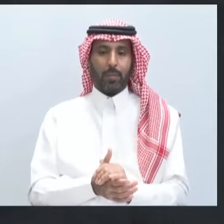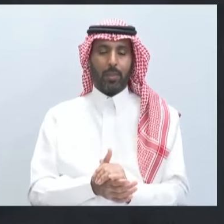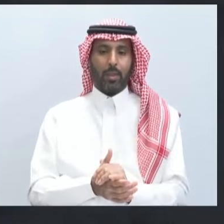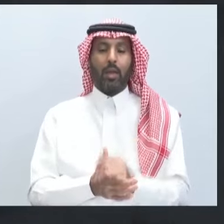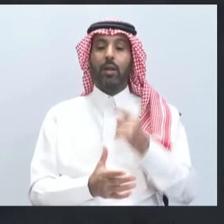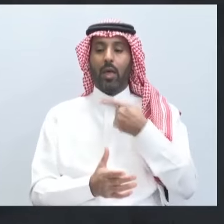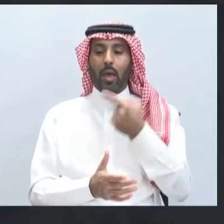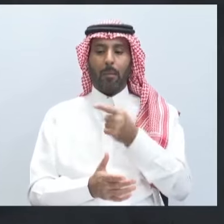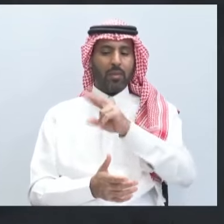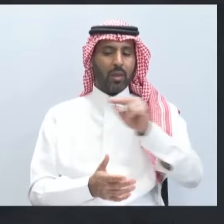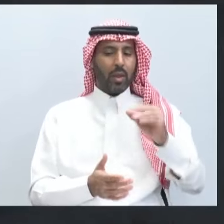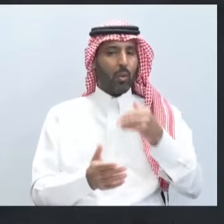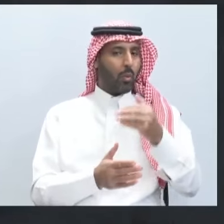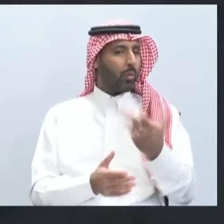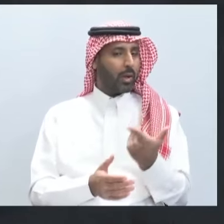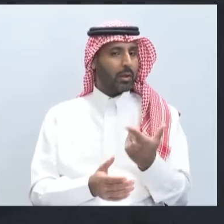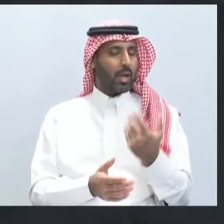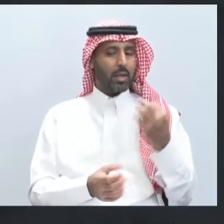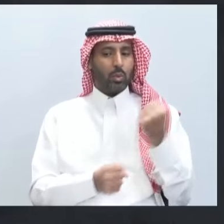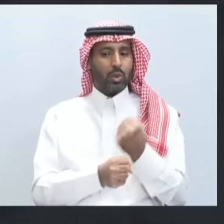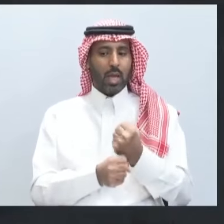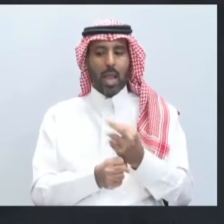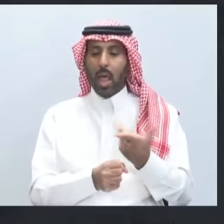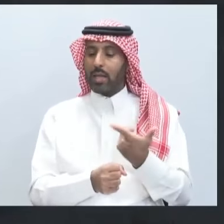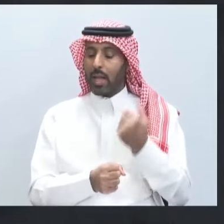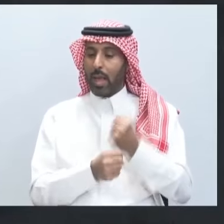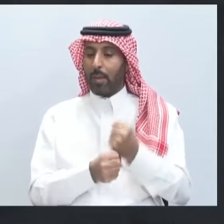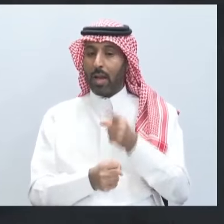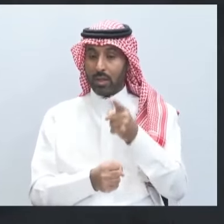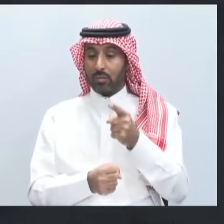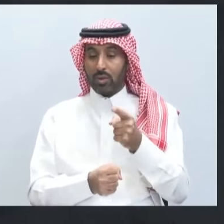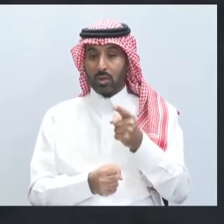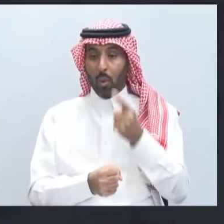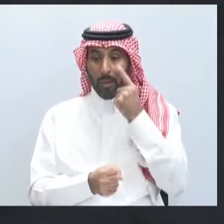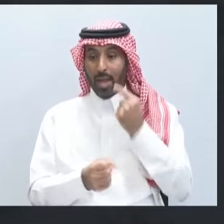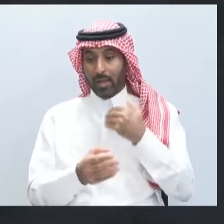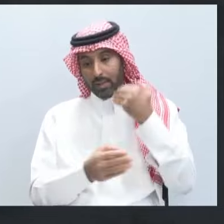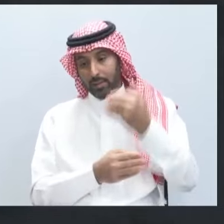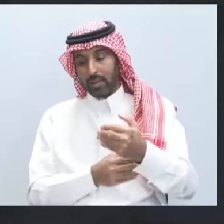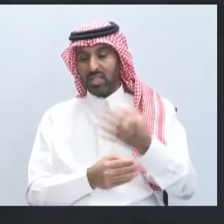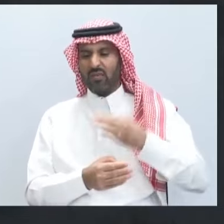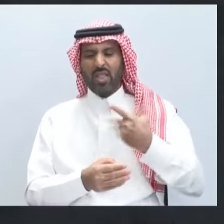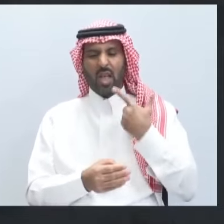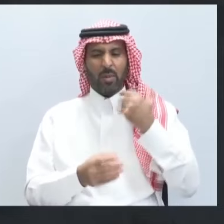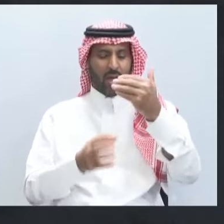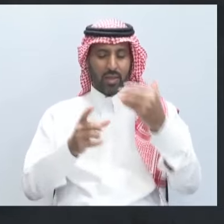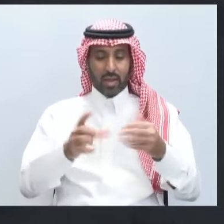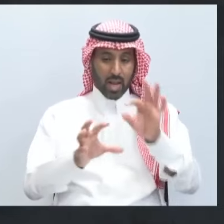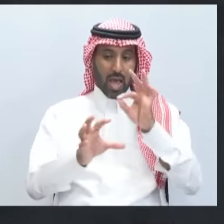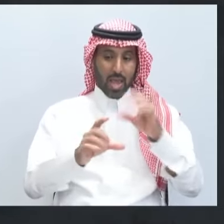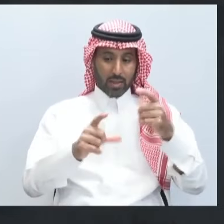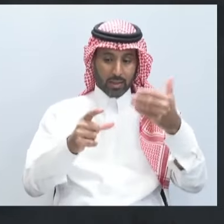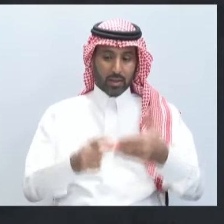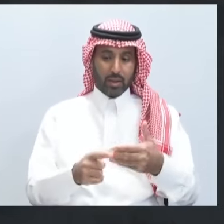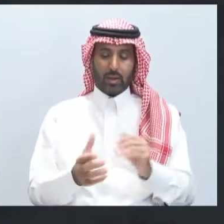نذكر امثالا تطبيقات ما هي الاعمال التي ستنفذها في حياتكم استفدتها من هذه الايات وفكرت في